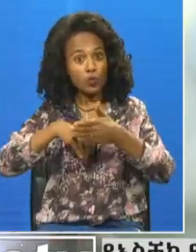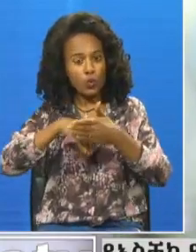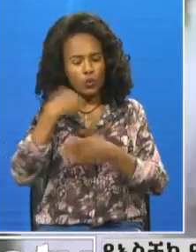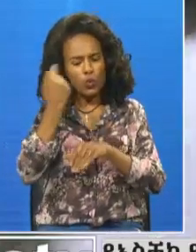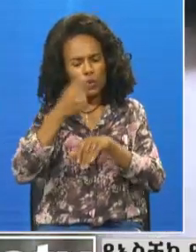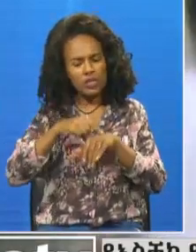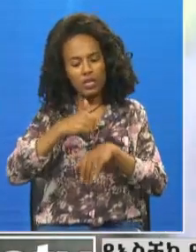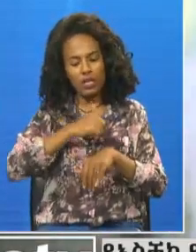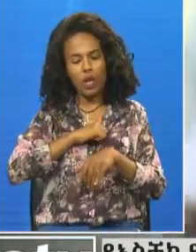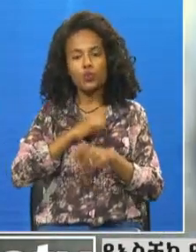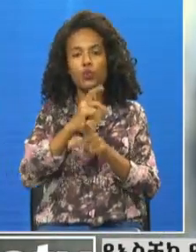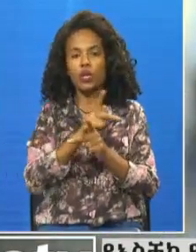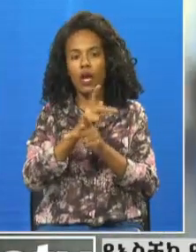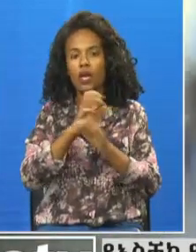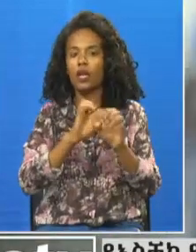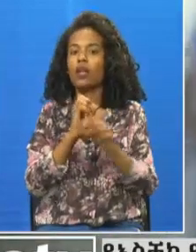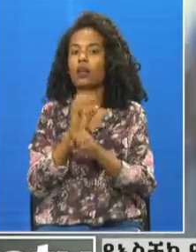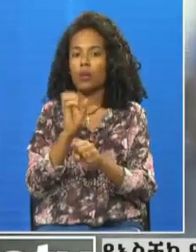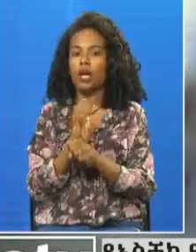አመሰግናለሁ ተመስገን።